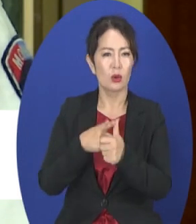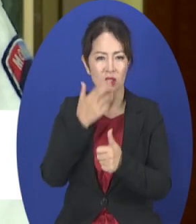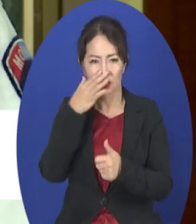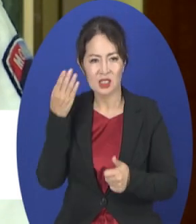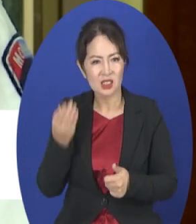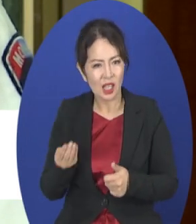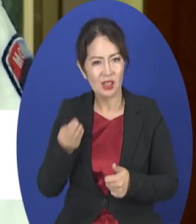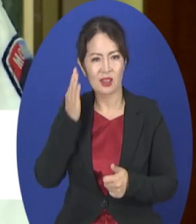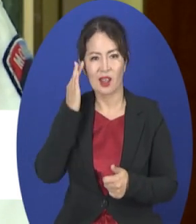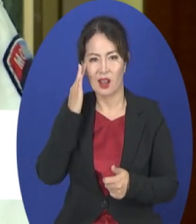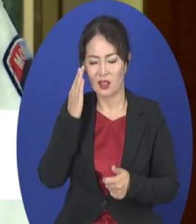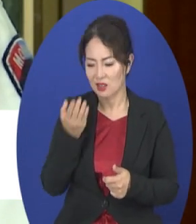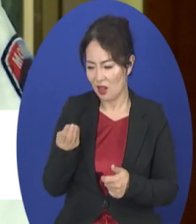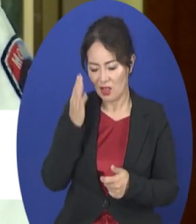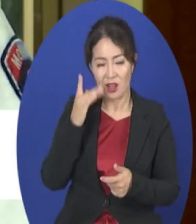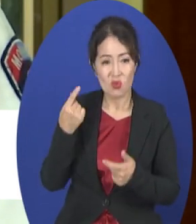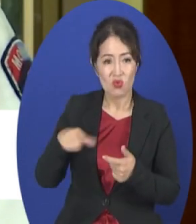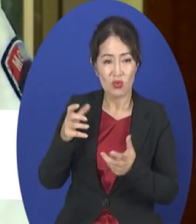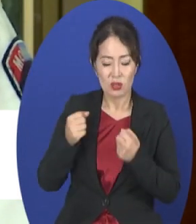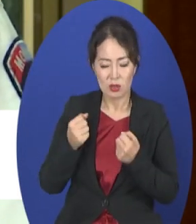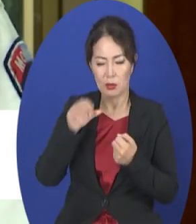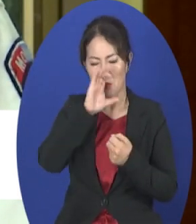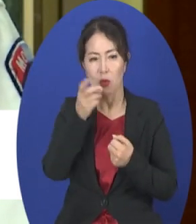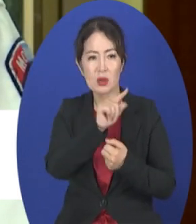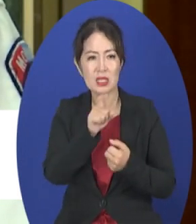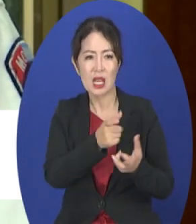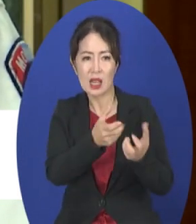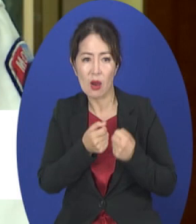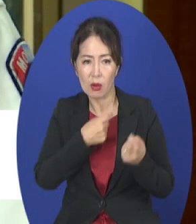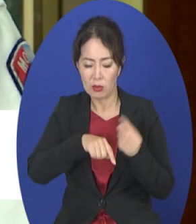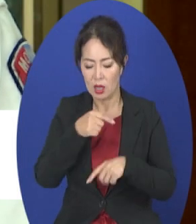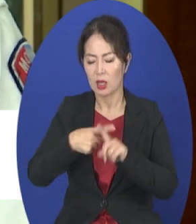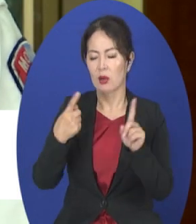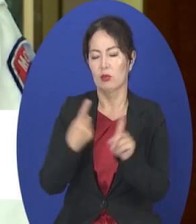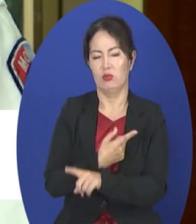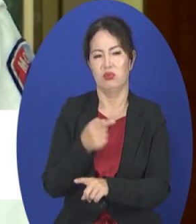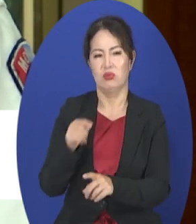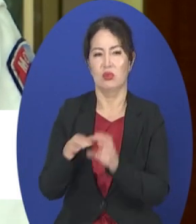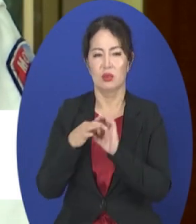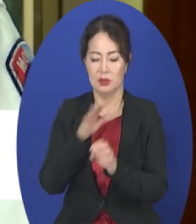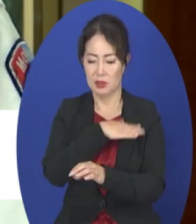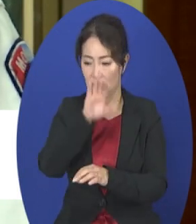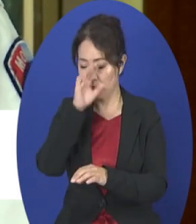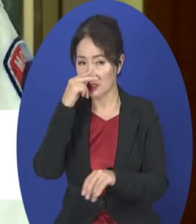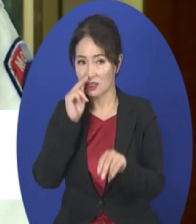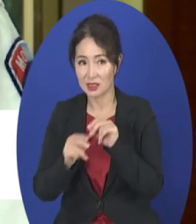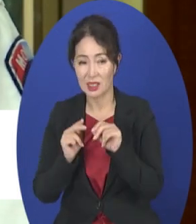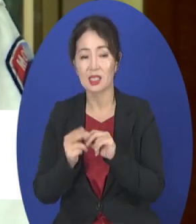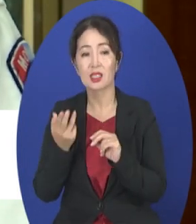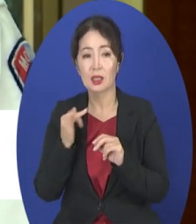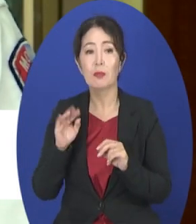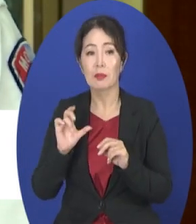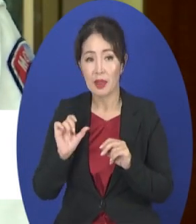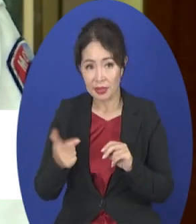залилэн эхлэх аргаар одоо тухайн иргэнээс гэдэг нь байгууллагаас мөнгө зээлэх асуудал одоо гэмтрэг зөвшөөрлийн шинжтэйгээр бол цагдаа мөрдө шалгах тохиолдол байдаг.